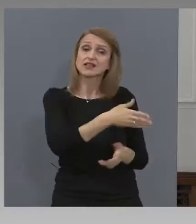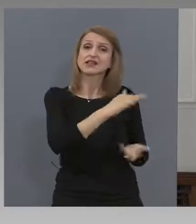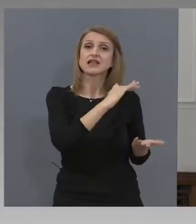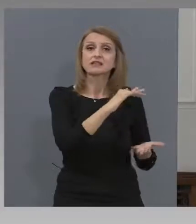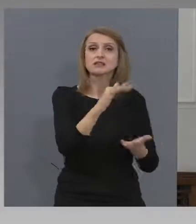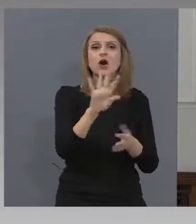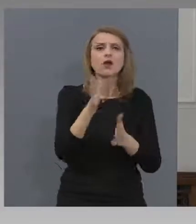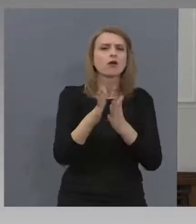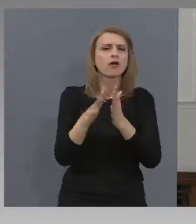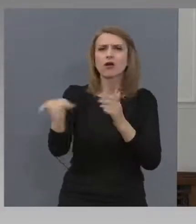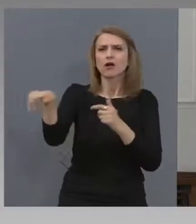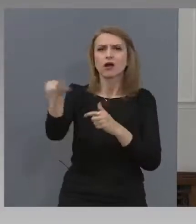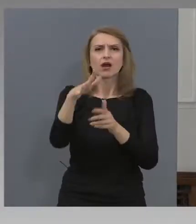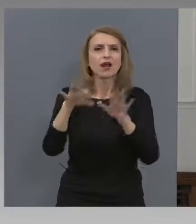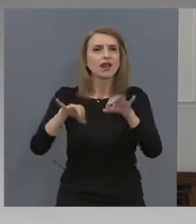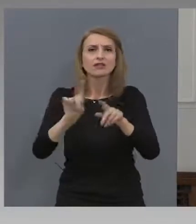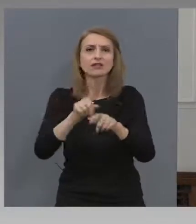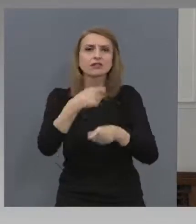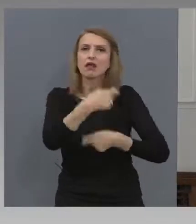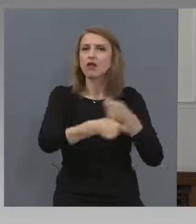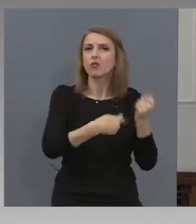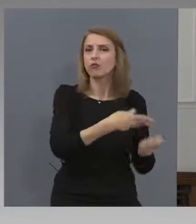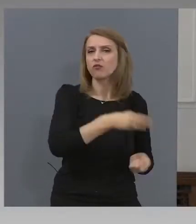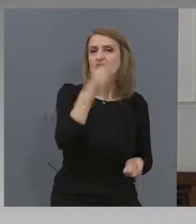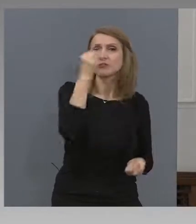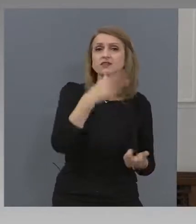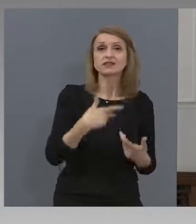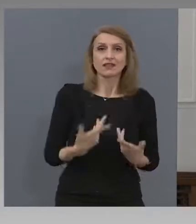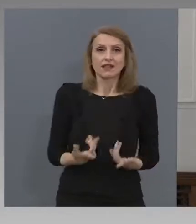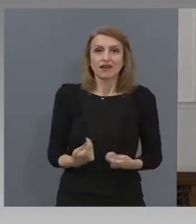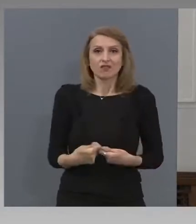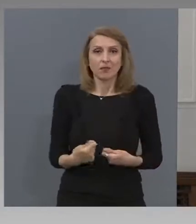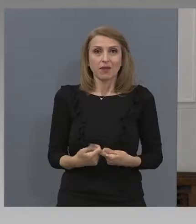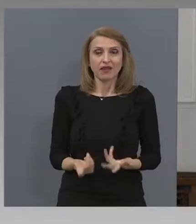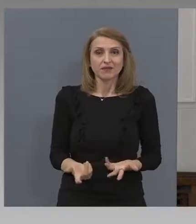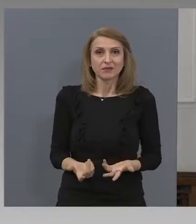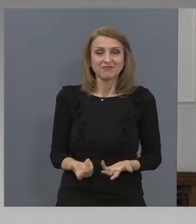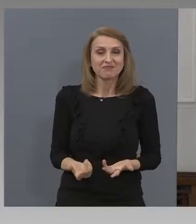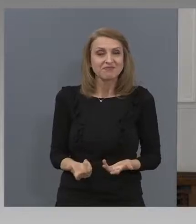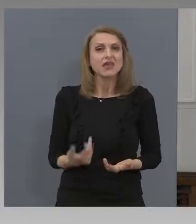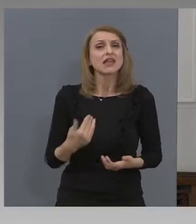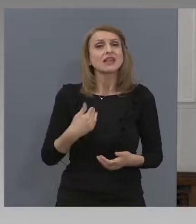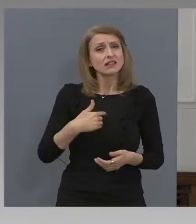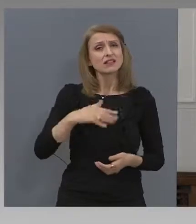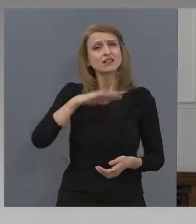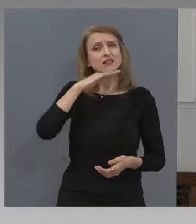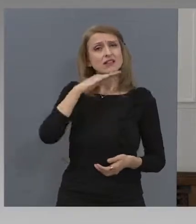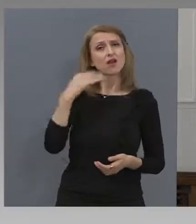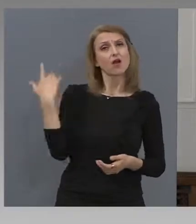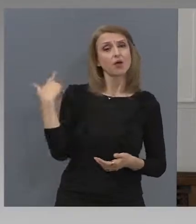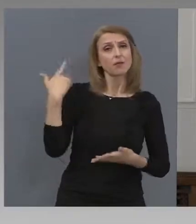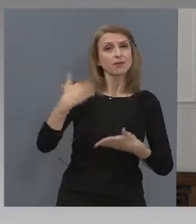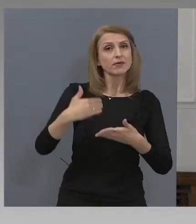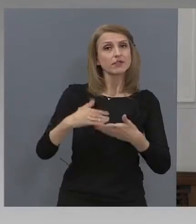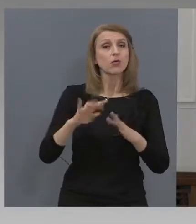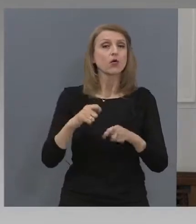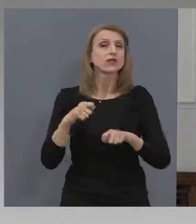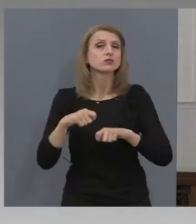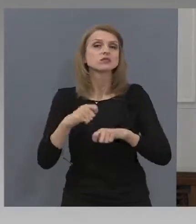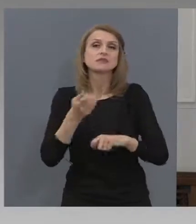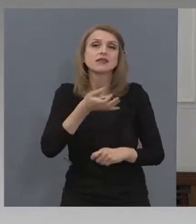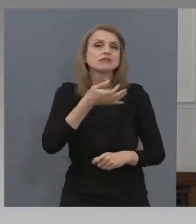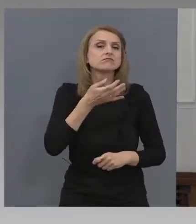какво правим? И тук това, което ние от опита сме се научили да вършим в полза на